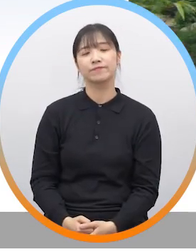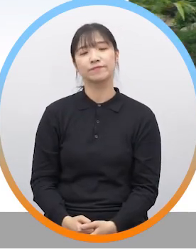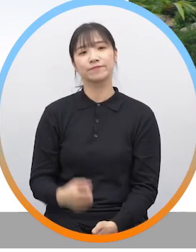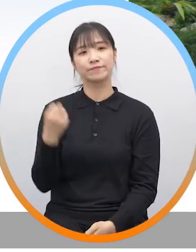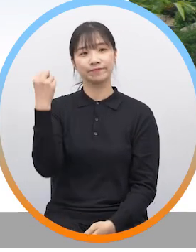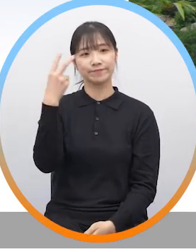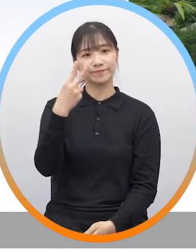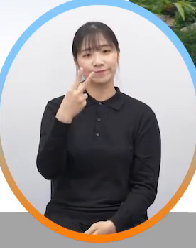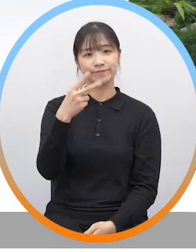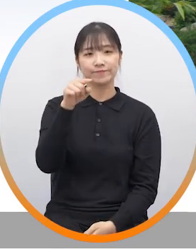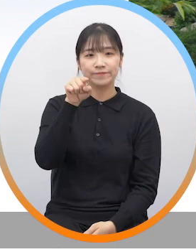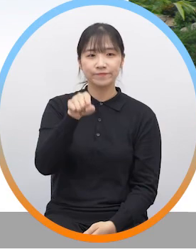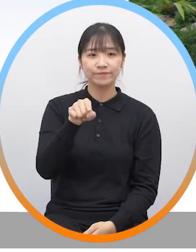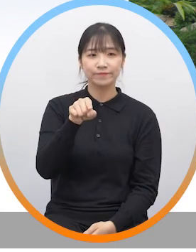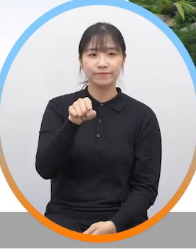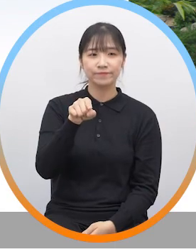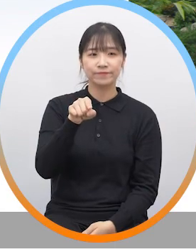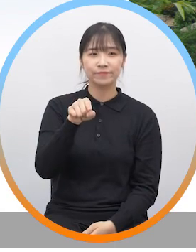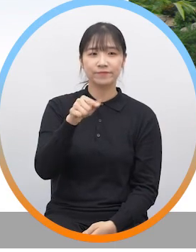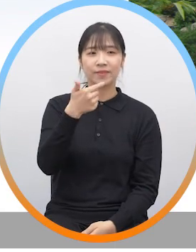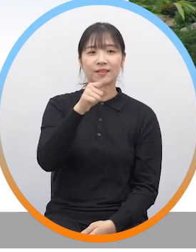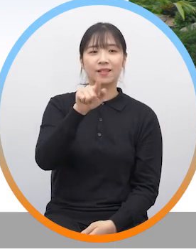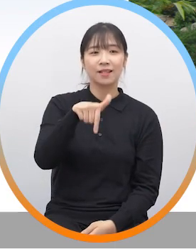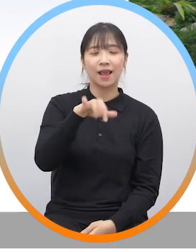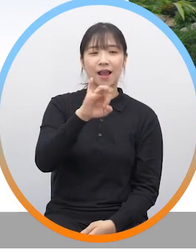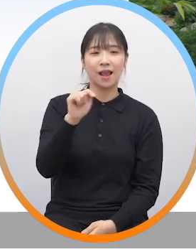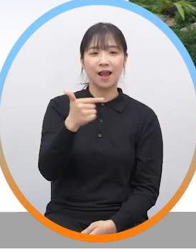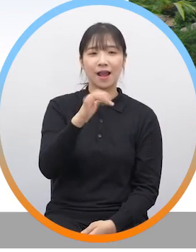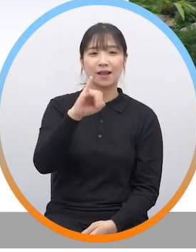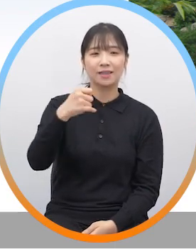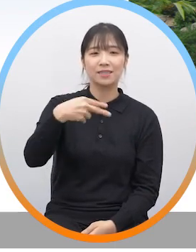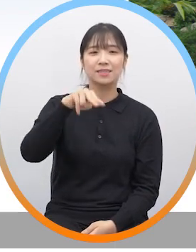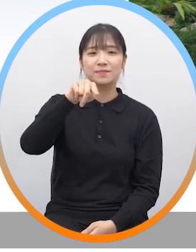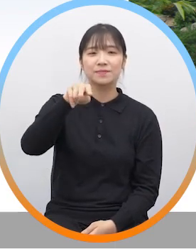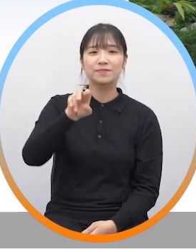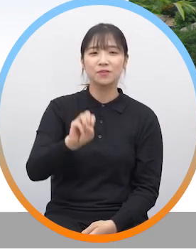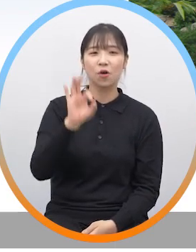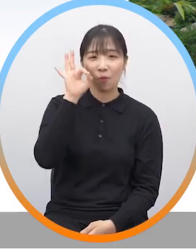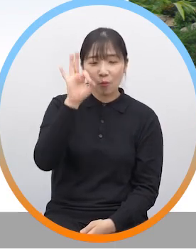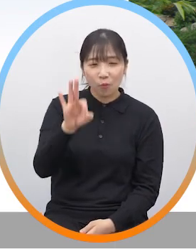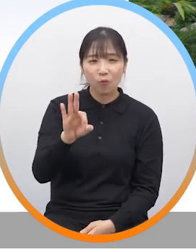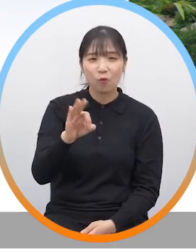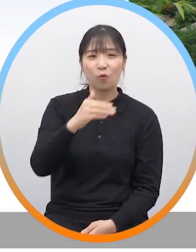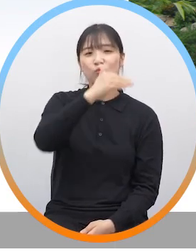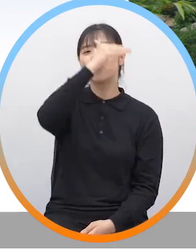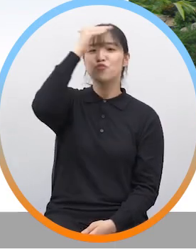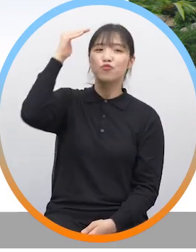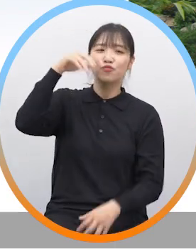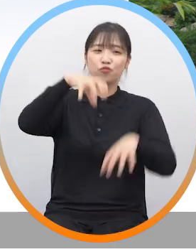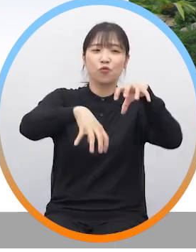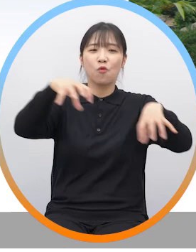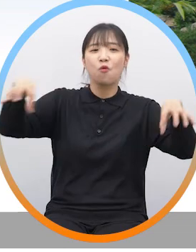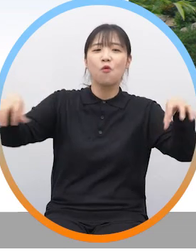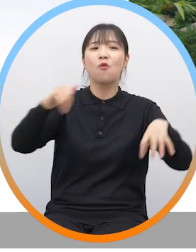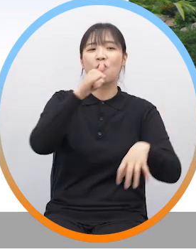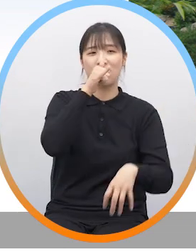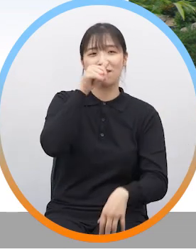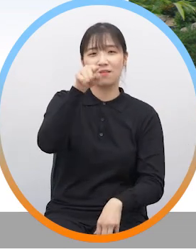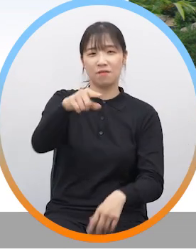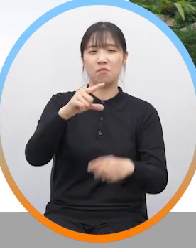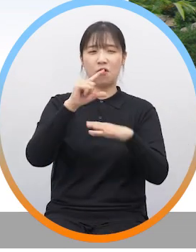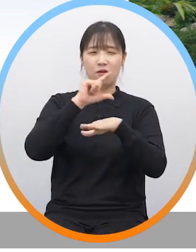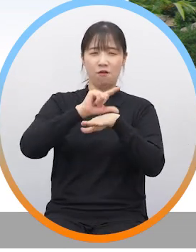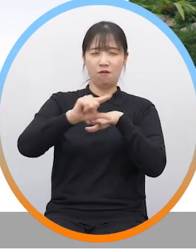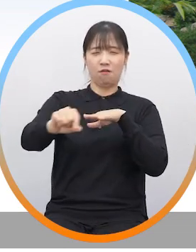이것은 항상 나간 읍성에 가면 뷰 포인트가 있지 않습니까? 이쪽 성곽 위에서 멀리 찍은